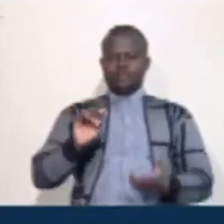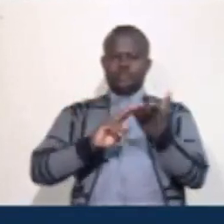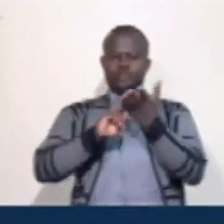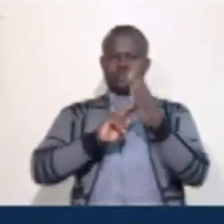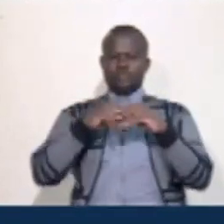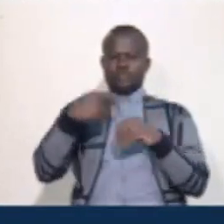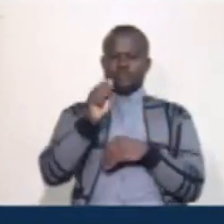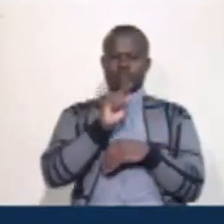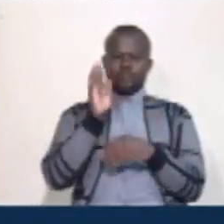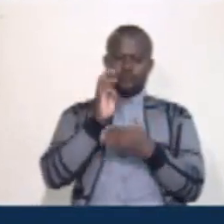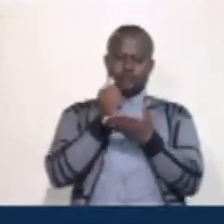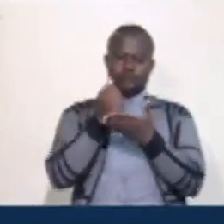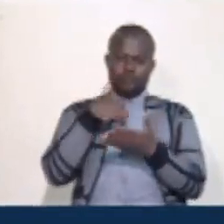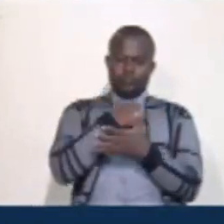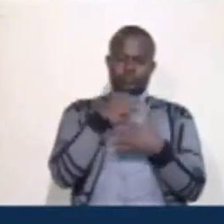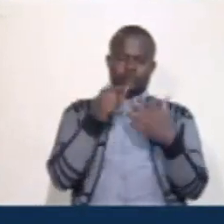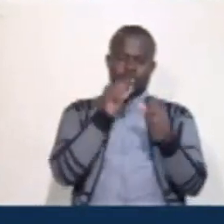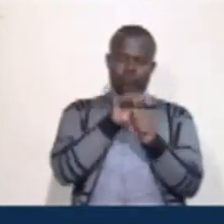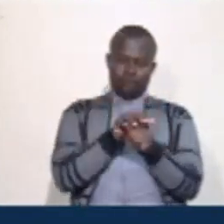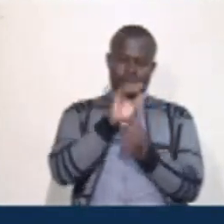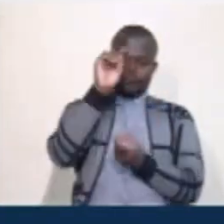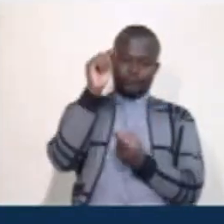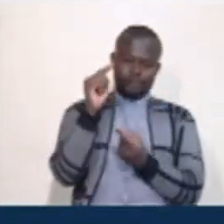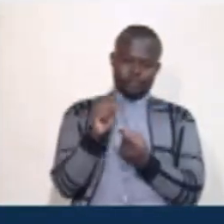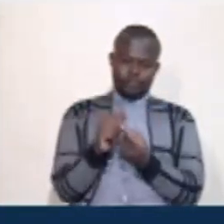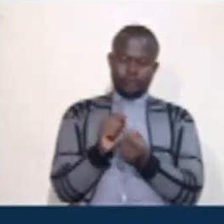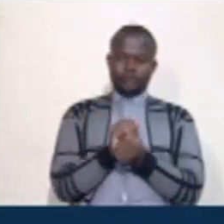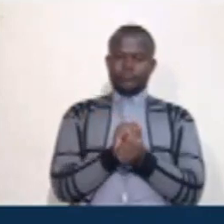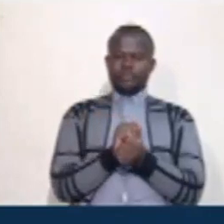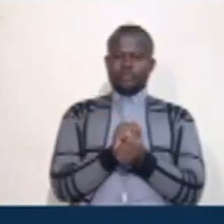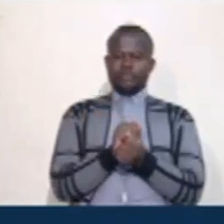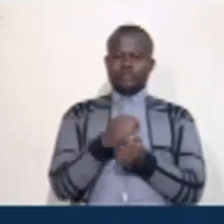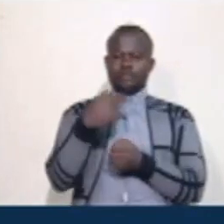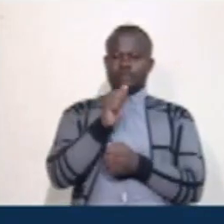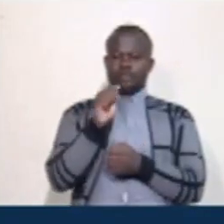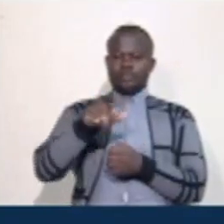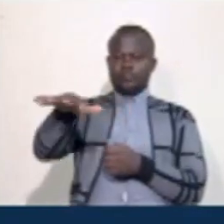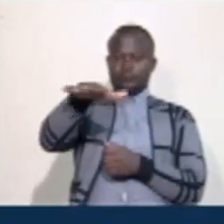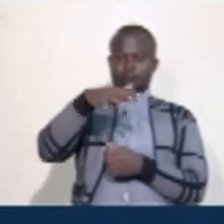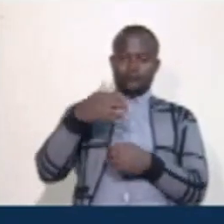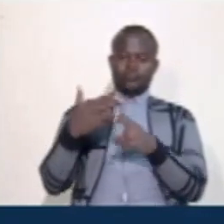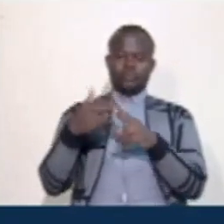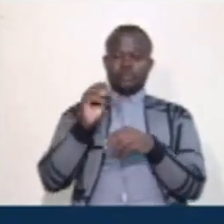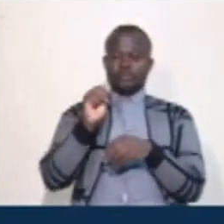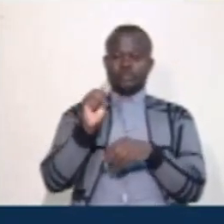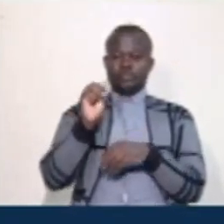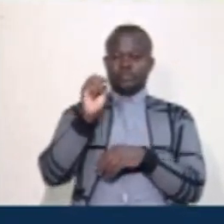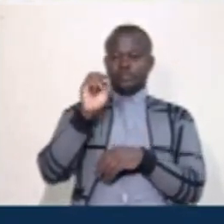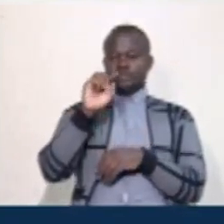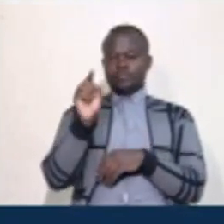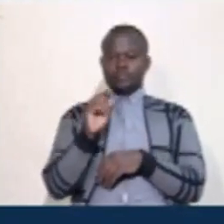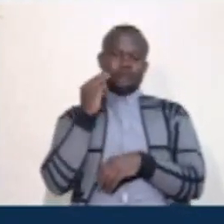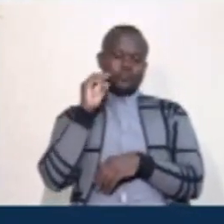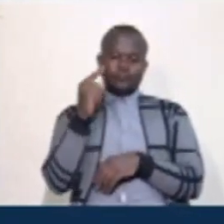Ikoreshwa rya gazi kandi izadufasha byinshi mu kugabanya inkwi zicanwa. Gazi izacukurwa mu kiyaga cya Kivu izaba ingana na metero kibe hafi miliyoni imwe